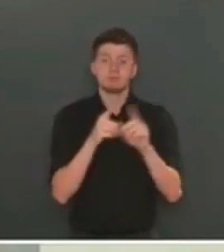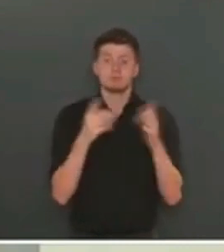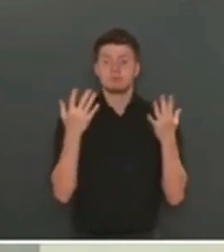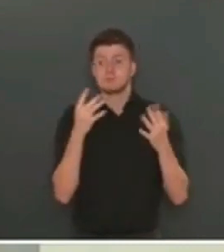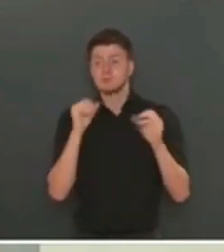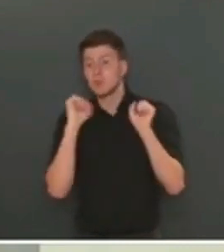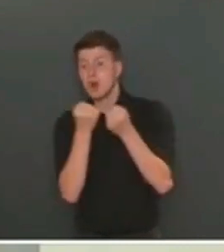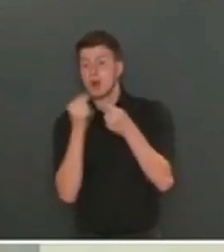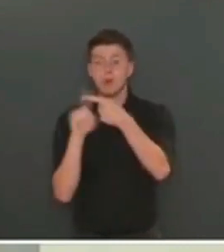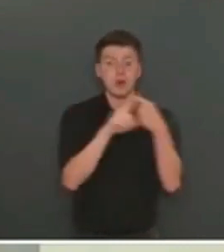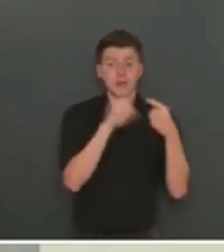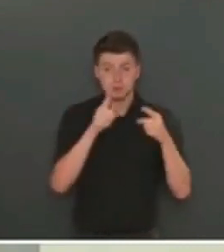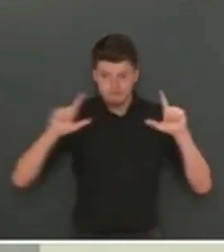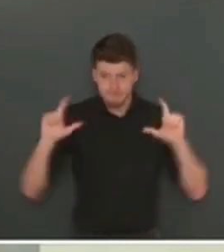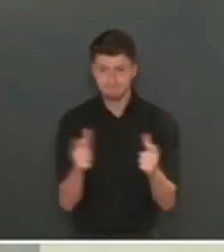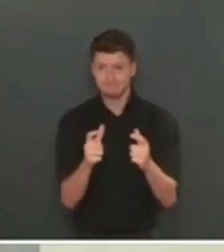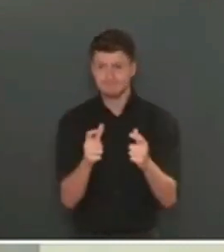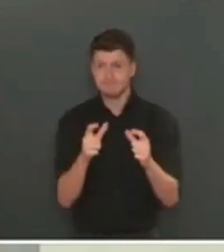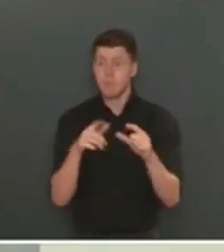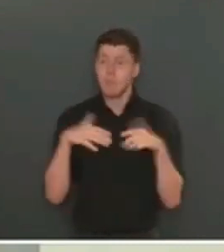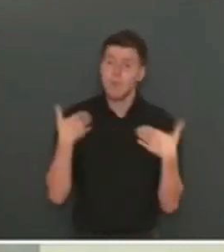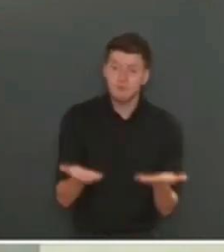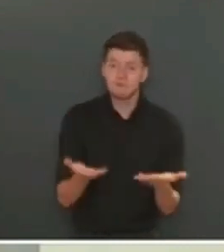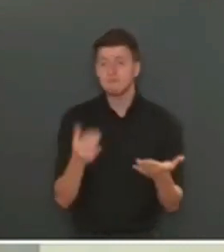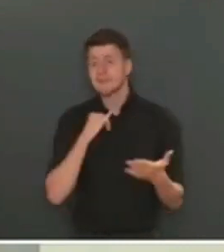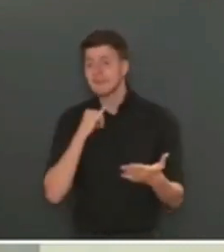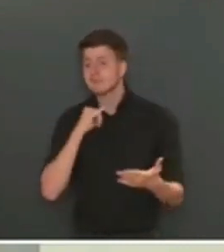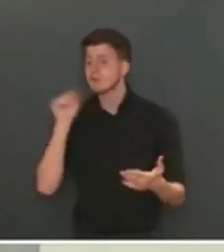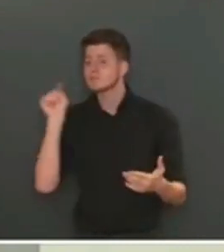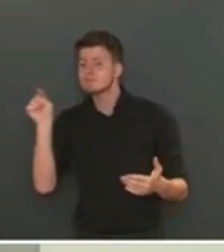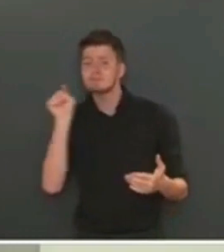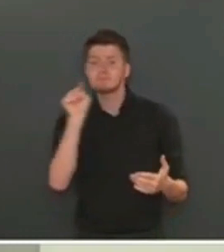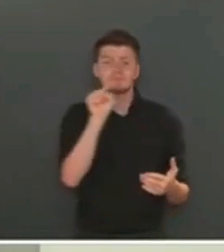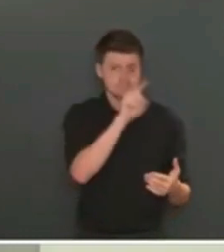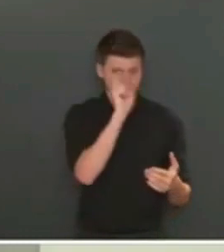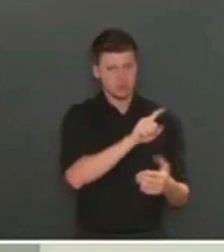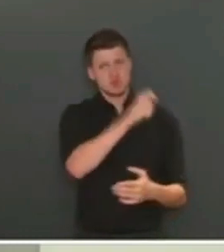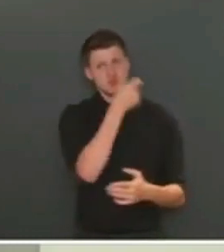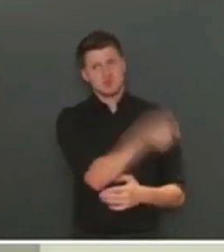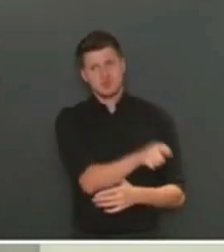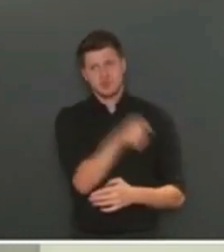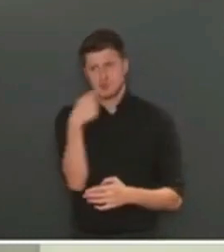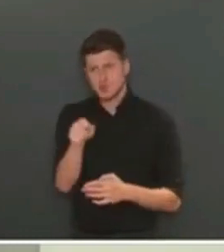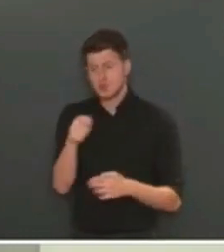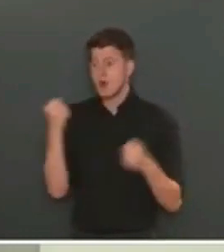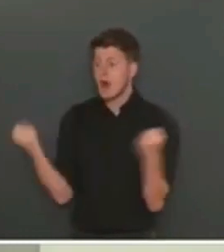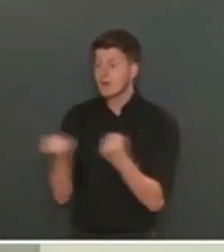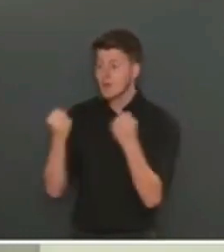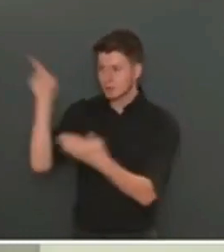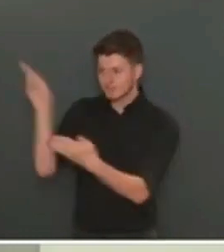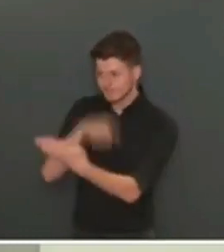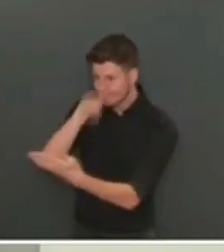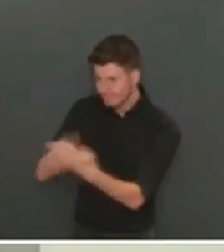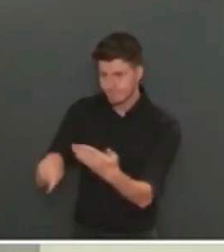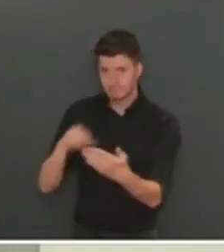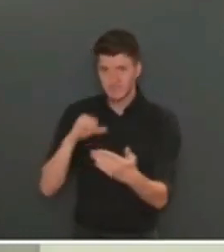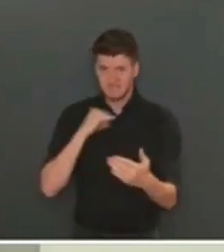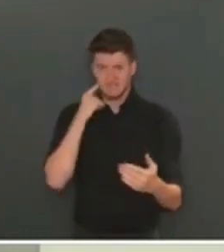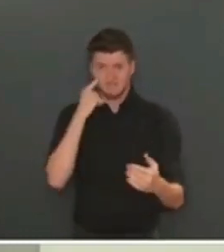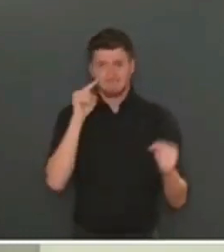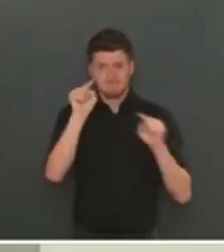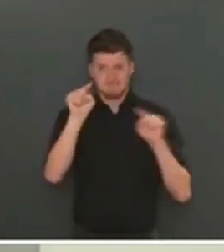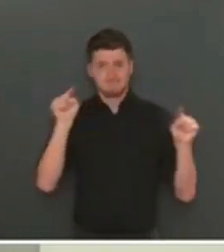وكما الكثير المتحدثات التحانية أو التلقيقات المقبولة أو المتحدثات الآن فيها إنها